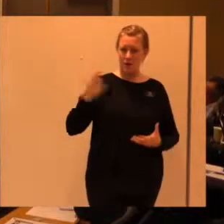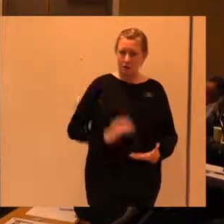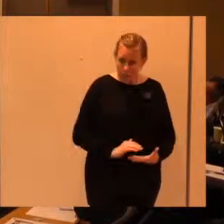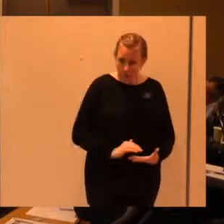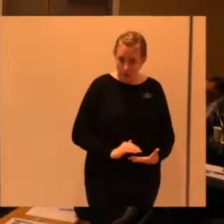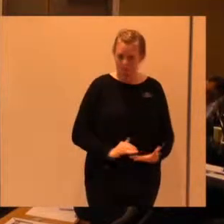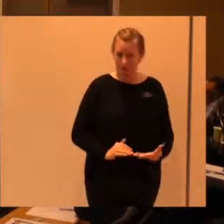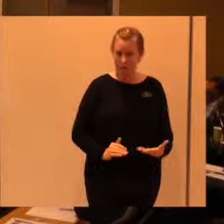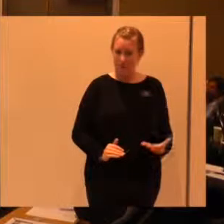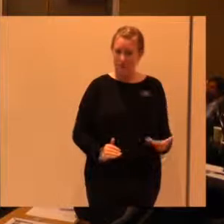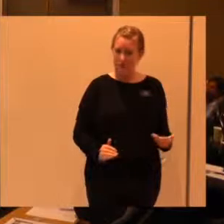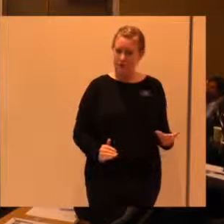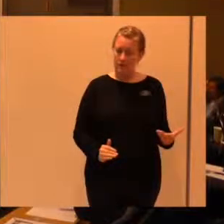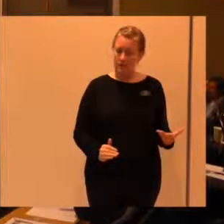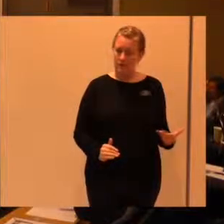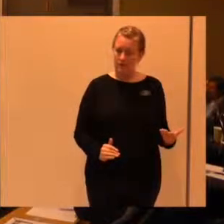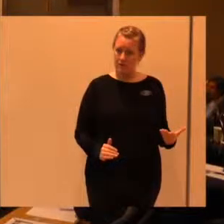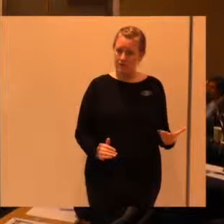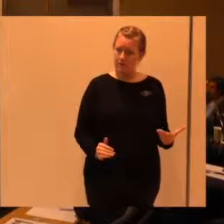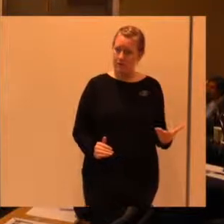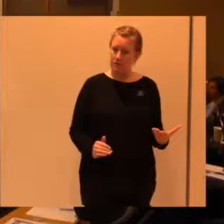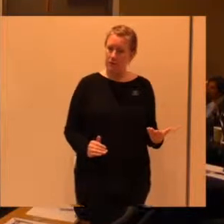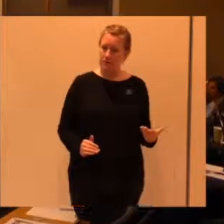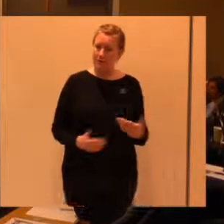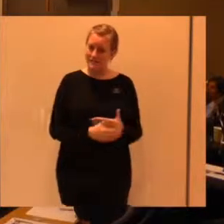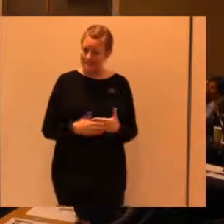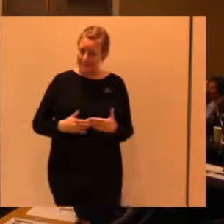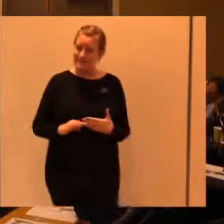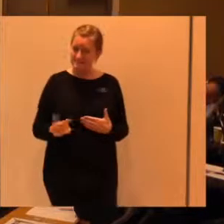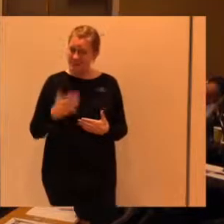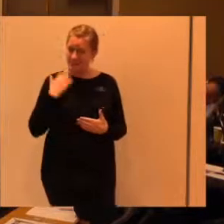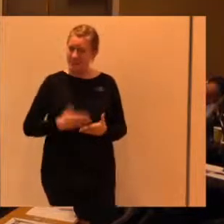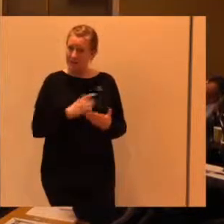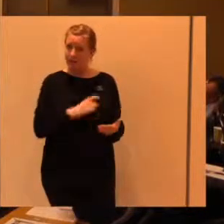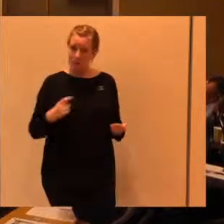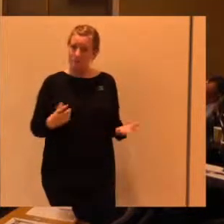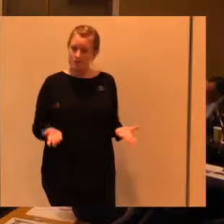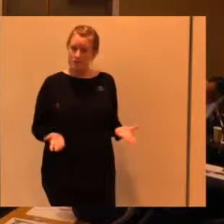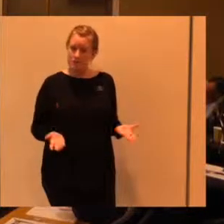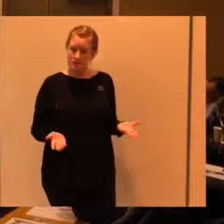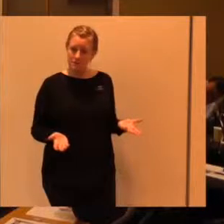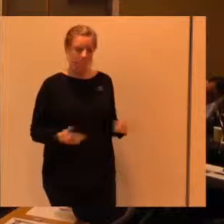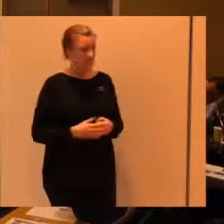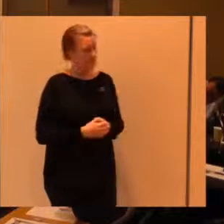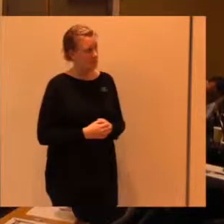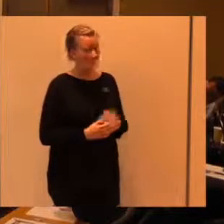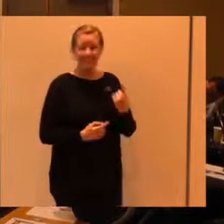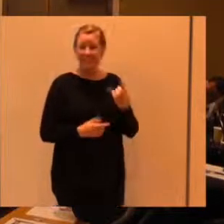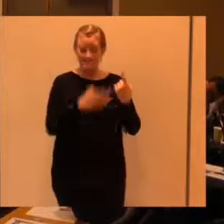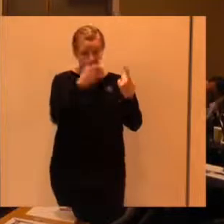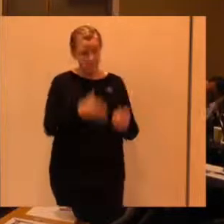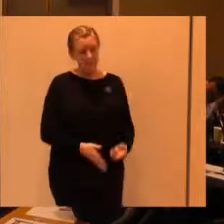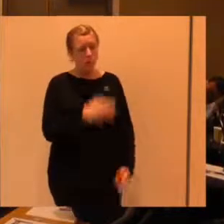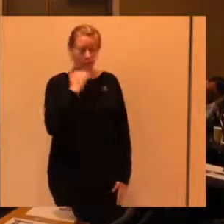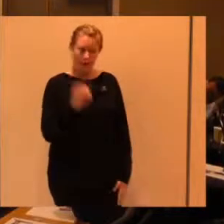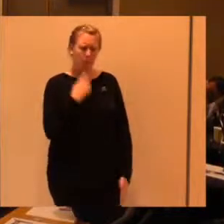information via ett gränssnitt. Vi tycker att det antyder att det finns ett bevis här. Nu kan man säga att en person är inte tillräcklig